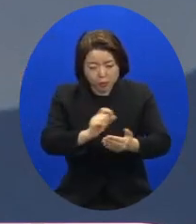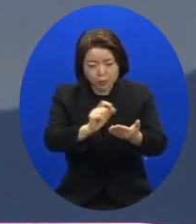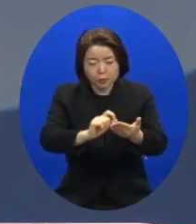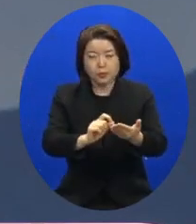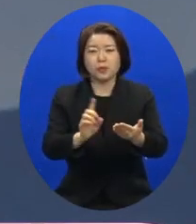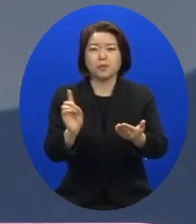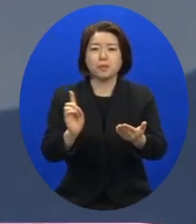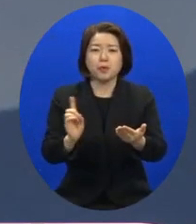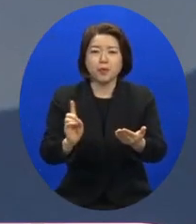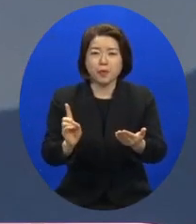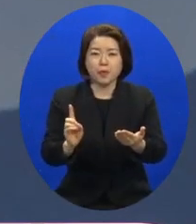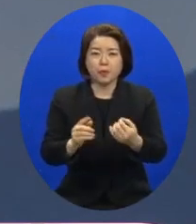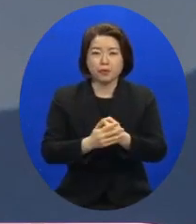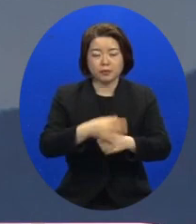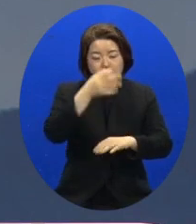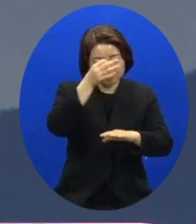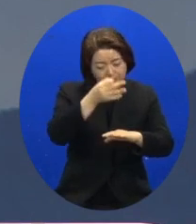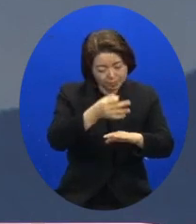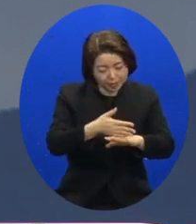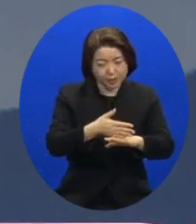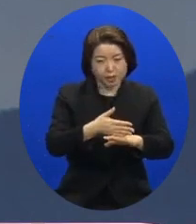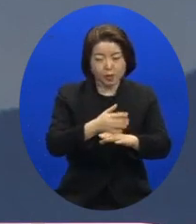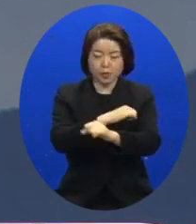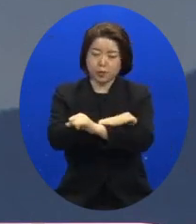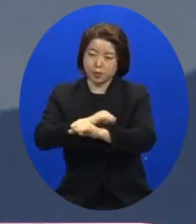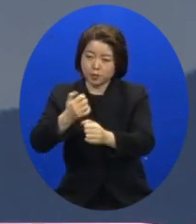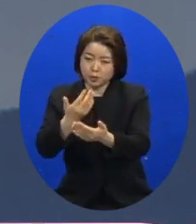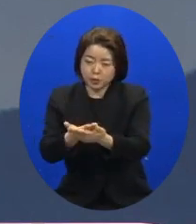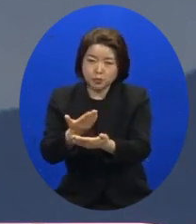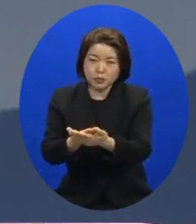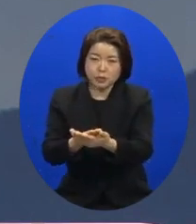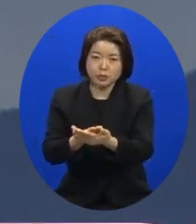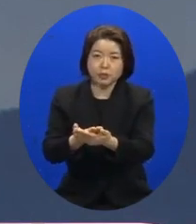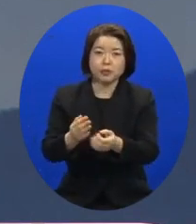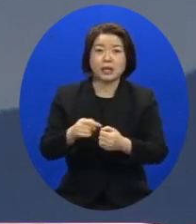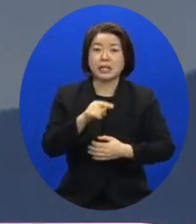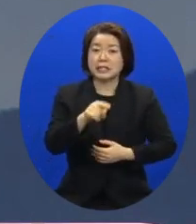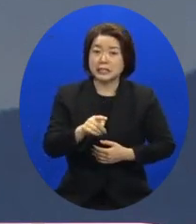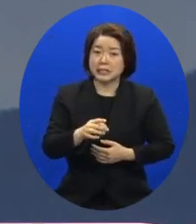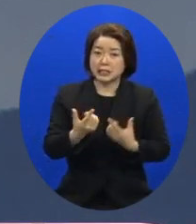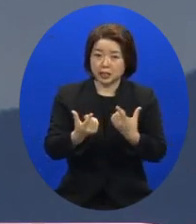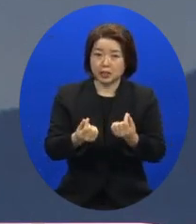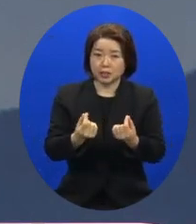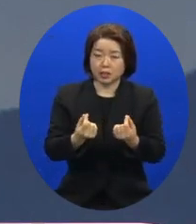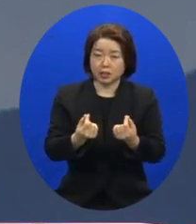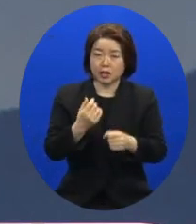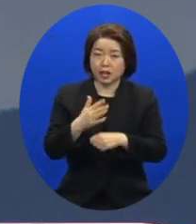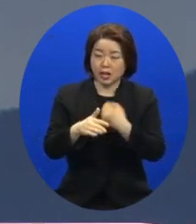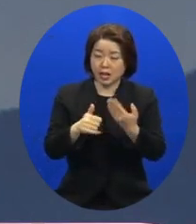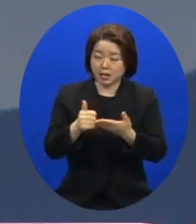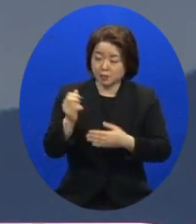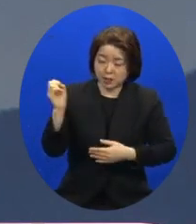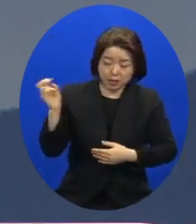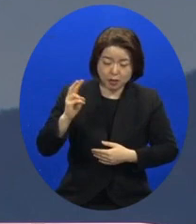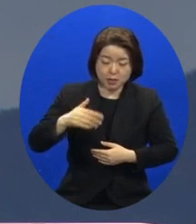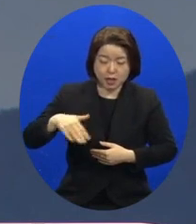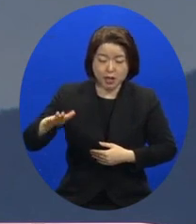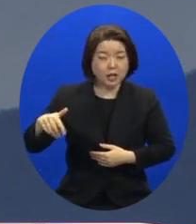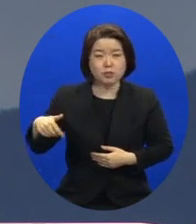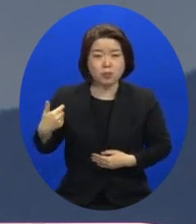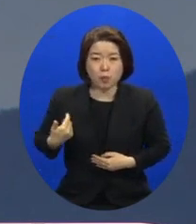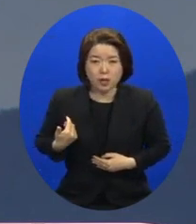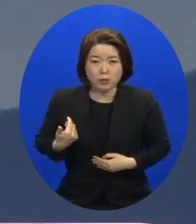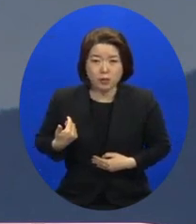같습니까? 미안해요, 용서해 주세요, 이렇게 하나님 앞에 갑자기 가게 될 줄